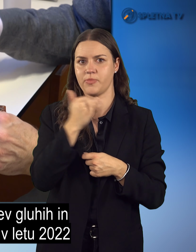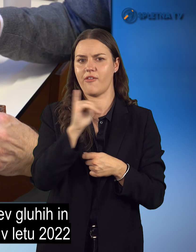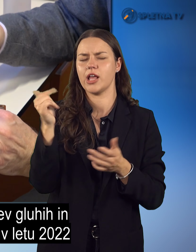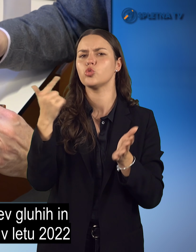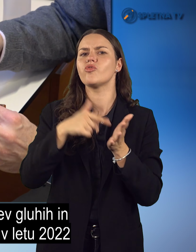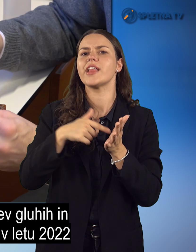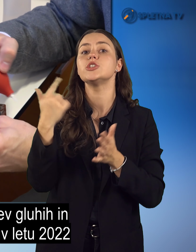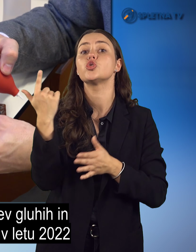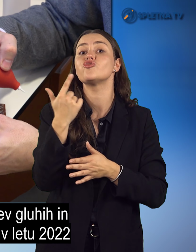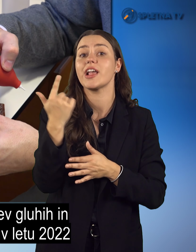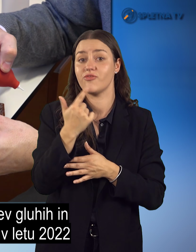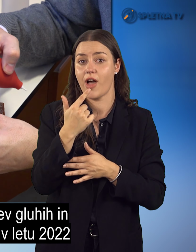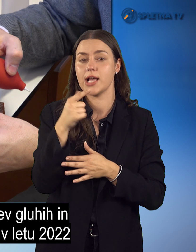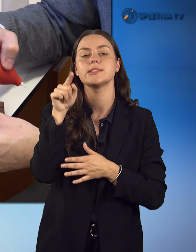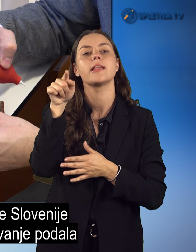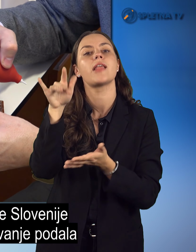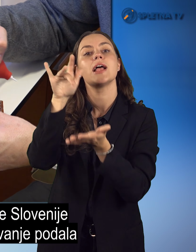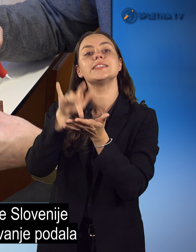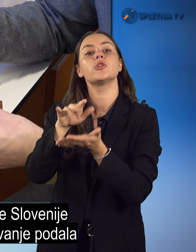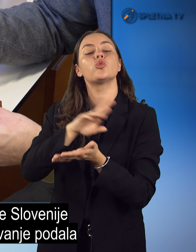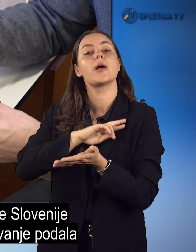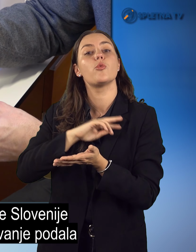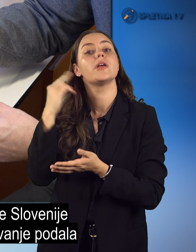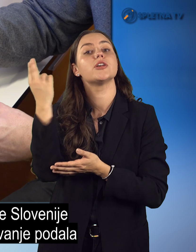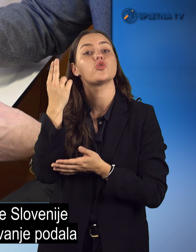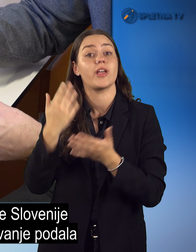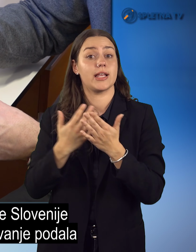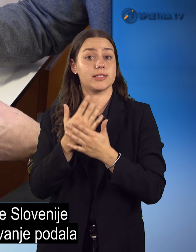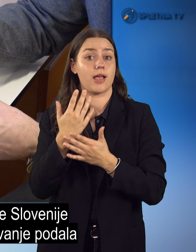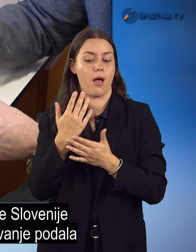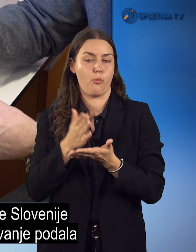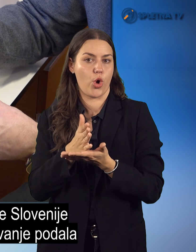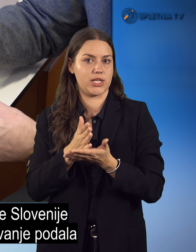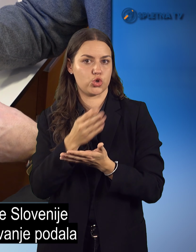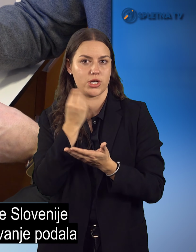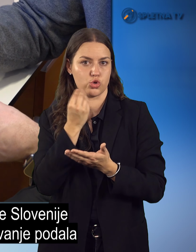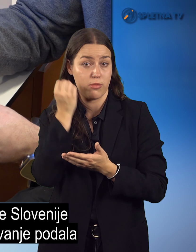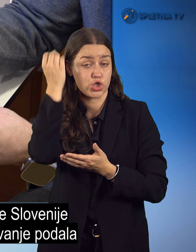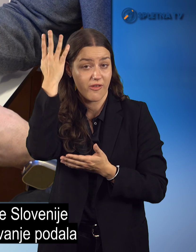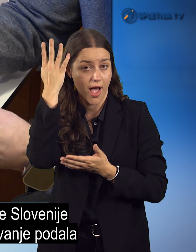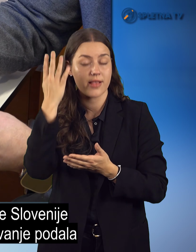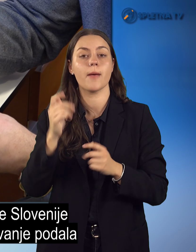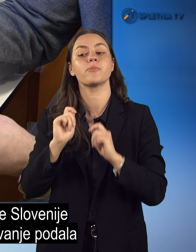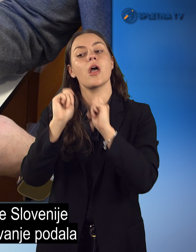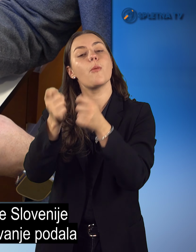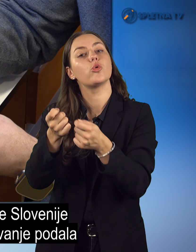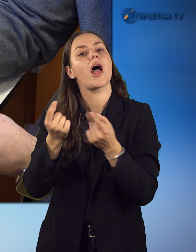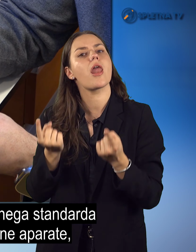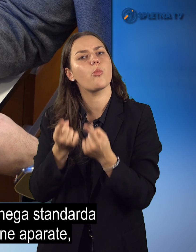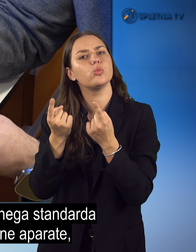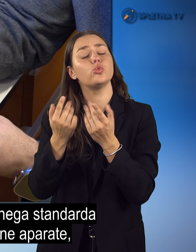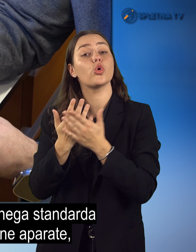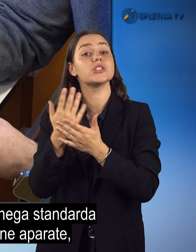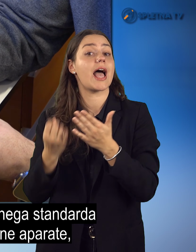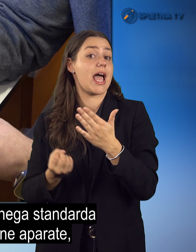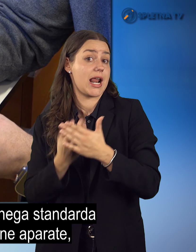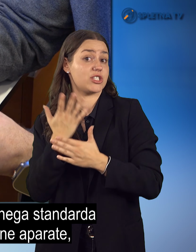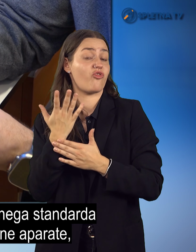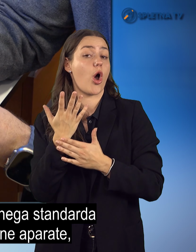letu 2022 na Centru Republike Slovenije za poklicno izobraževanje podala pobudo za